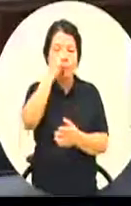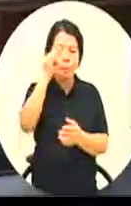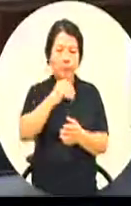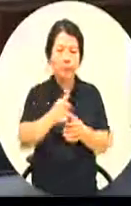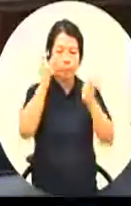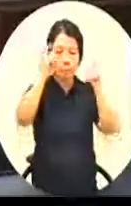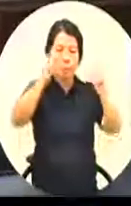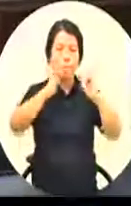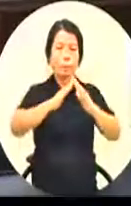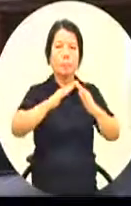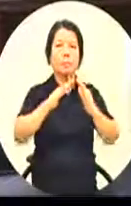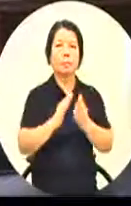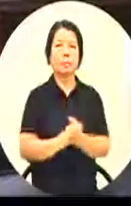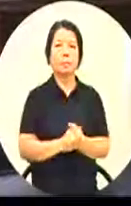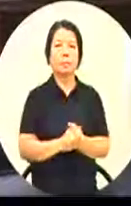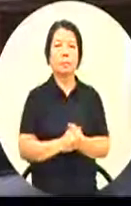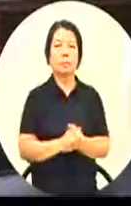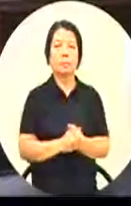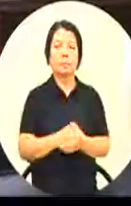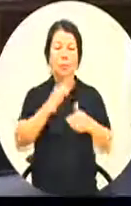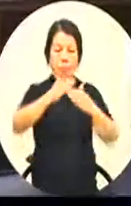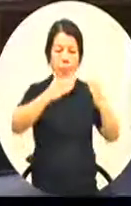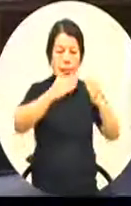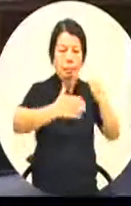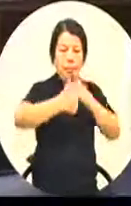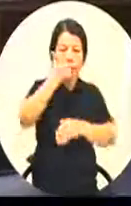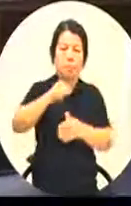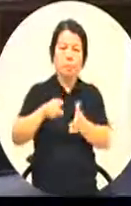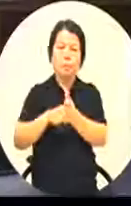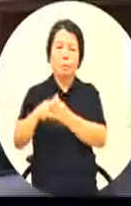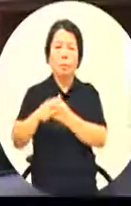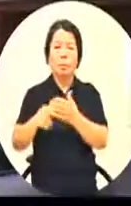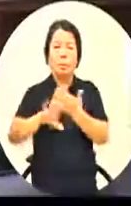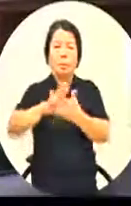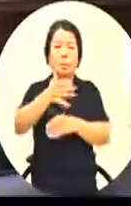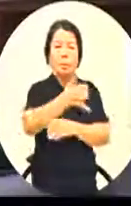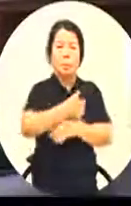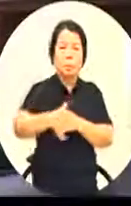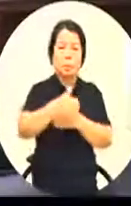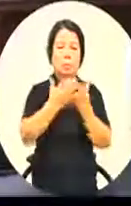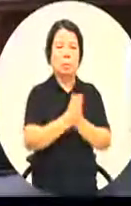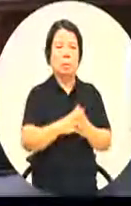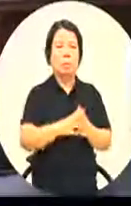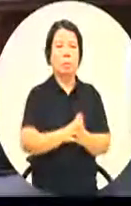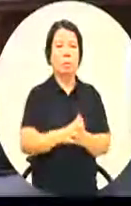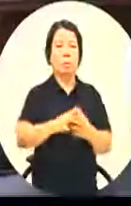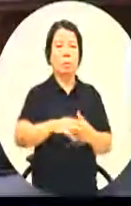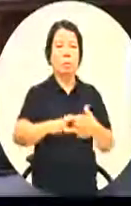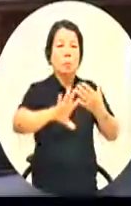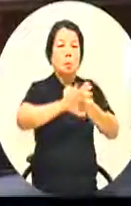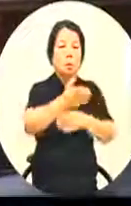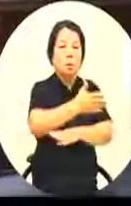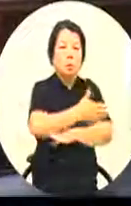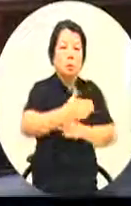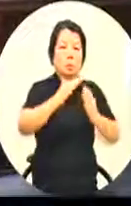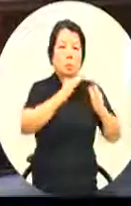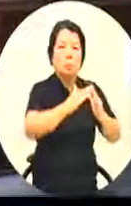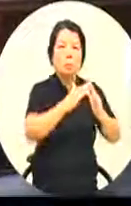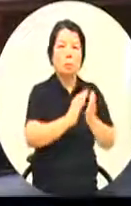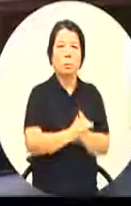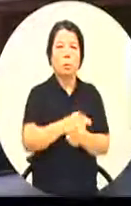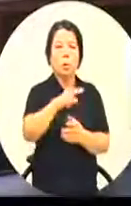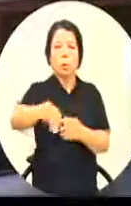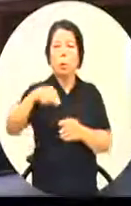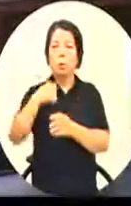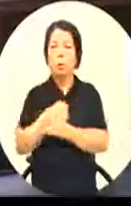地的校长老师或其他委员，我们请别的县市来，至少也许别的县市的跟我们在